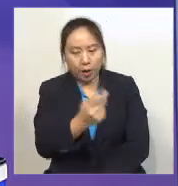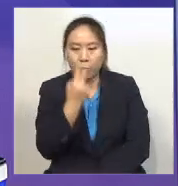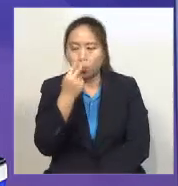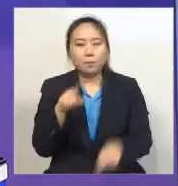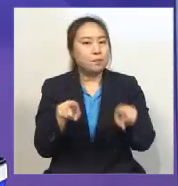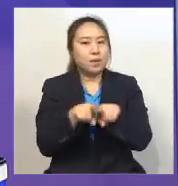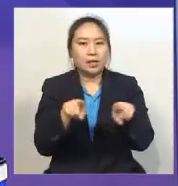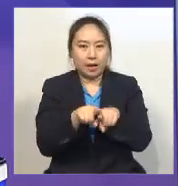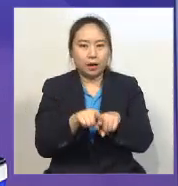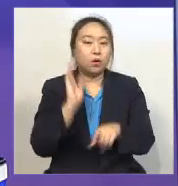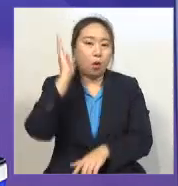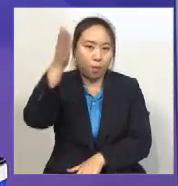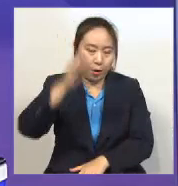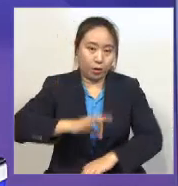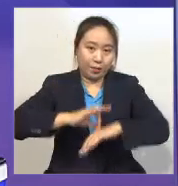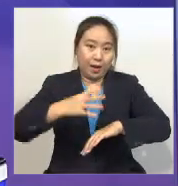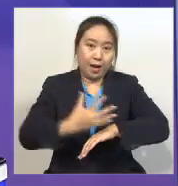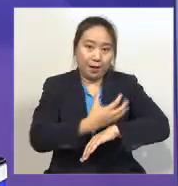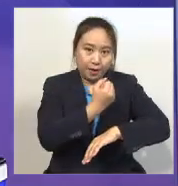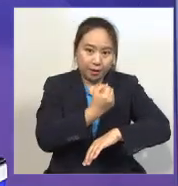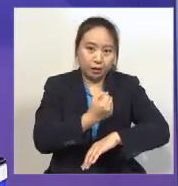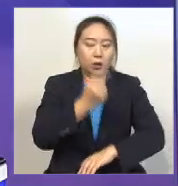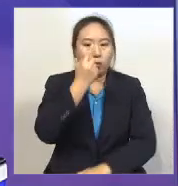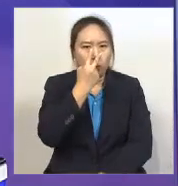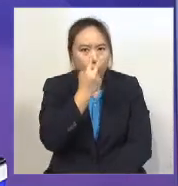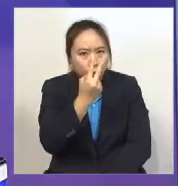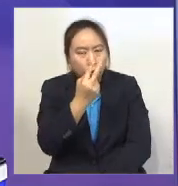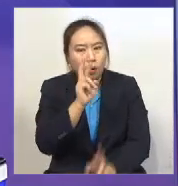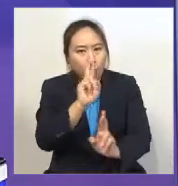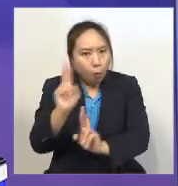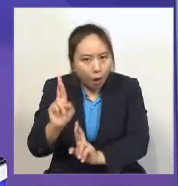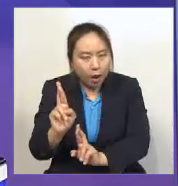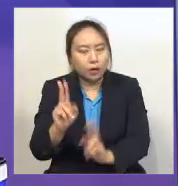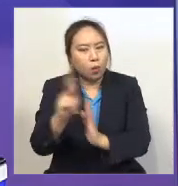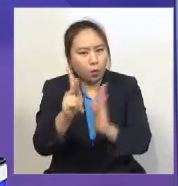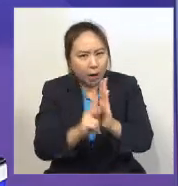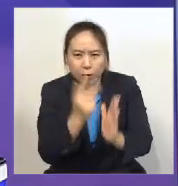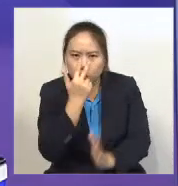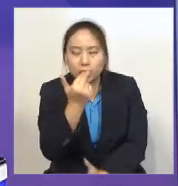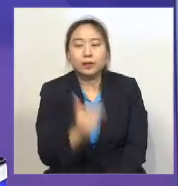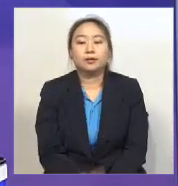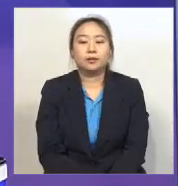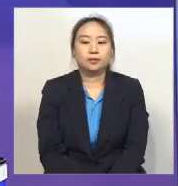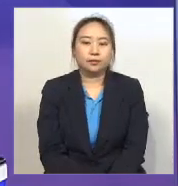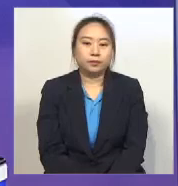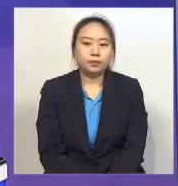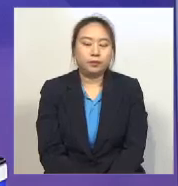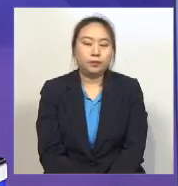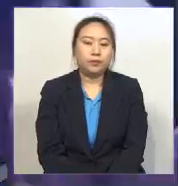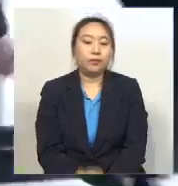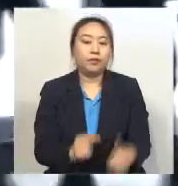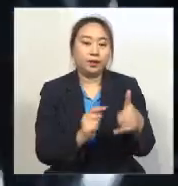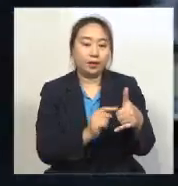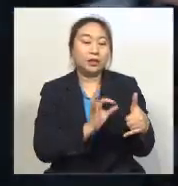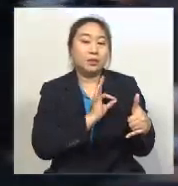รรทัดฐานที่ผู้ดำรงตำแหน่งทางการเมืองนั้นต้องใช้ความระมัดระวังในเรื่องของข้อกฎหมายค่ะนายแพทย์ธีรเกียรติเจริญ